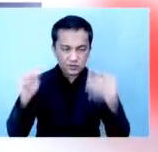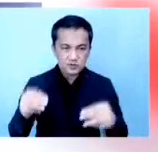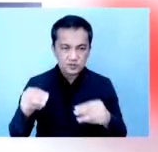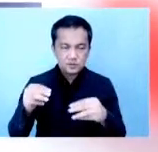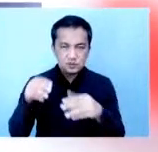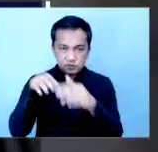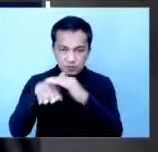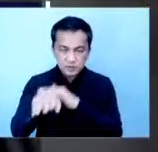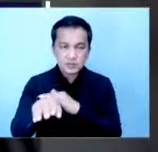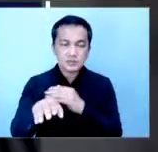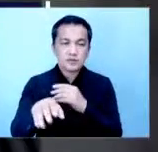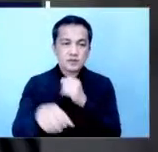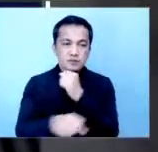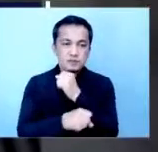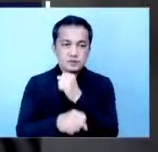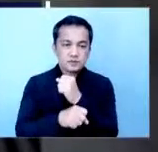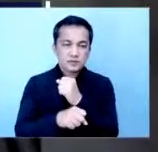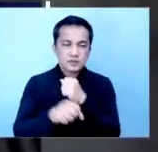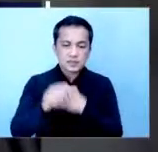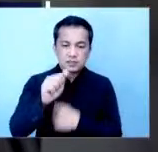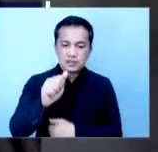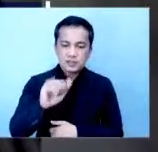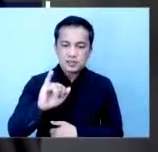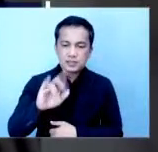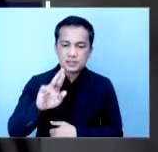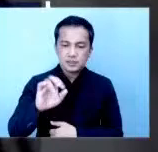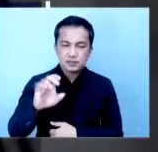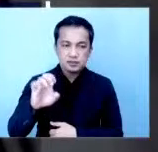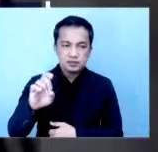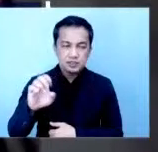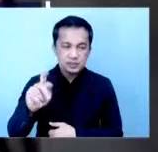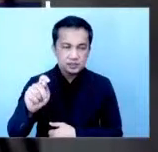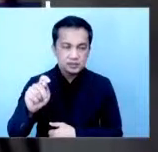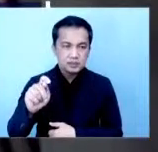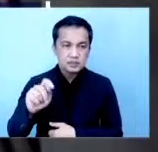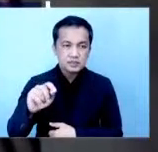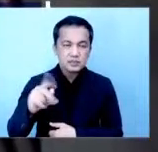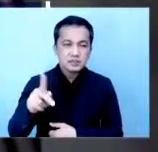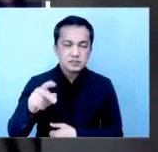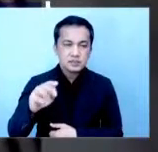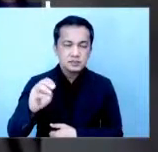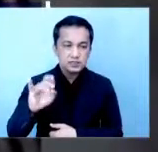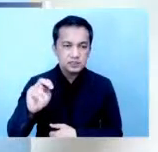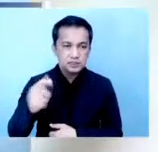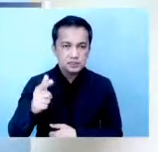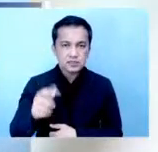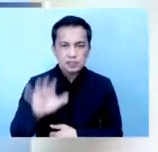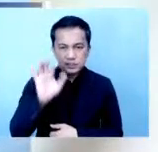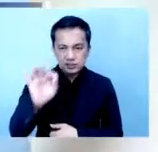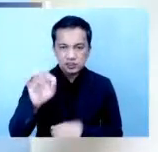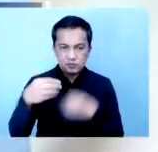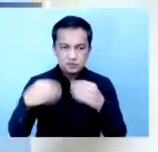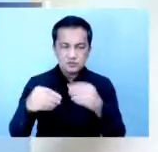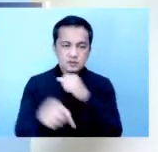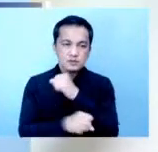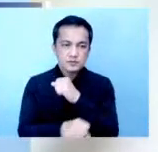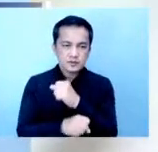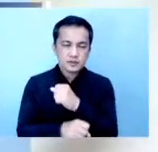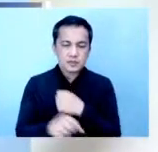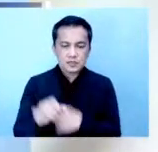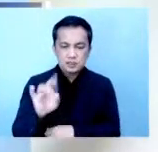mga kawatan mula sa air duct sa kisame. 7 na stall ang niransak ng mga magnanakaw, 18 cellphone